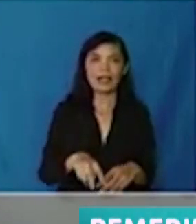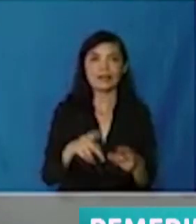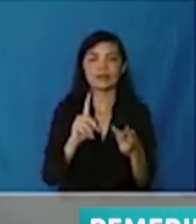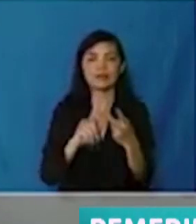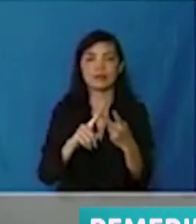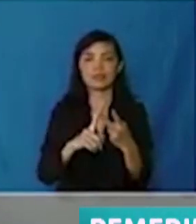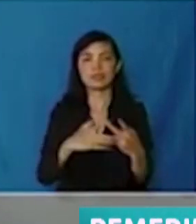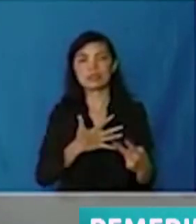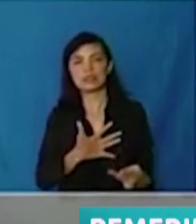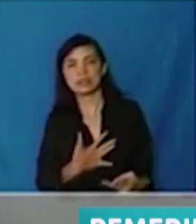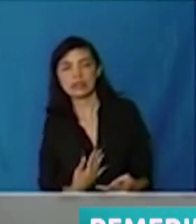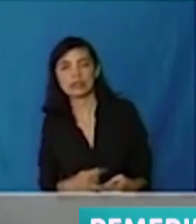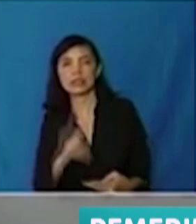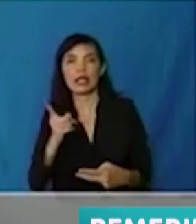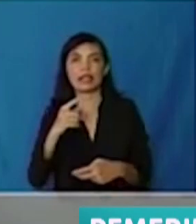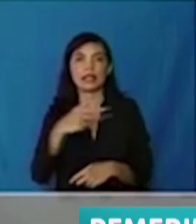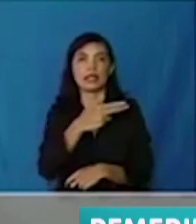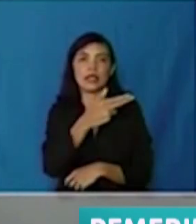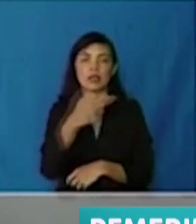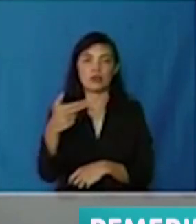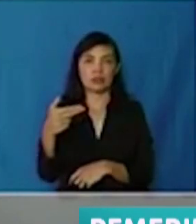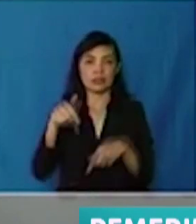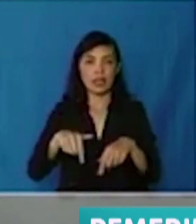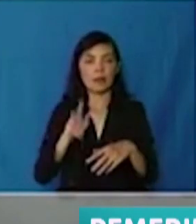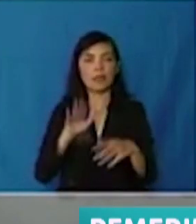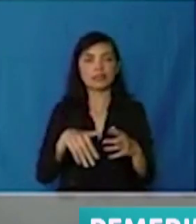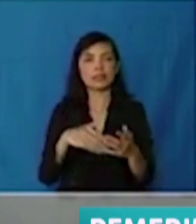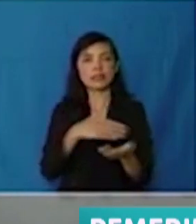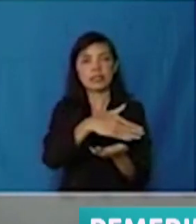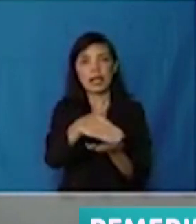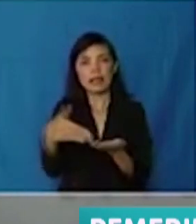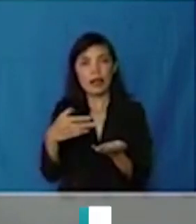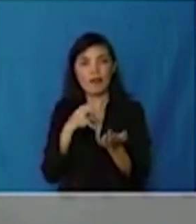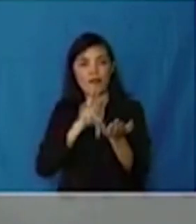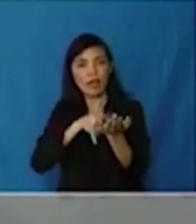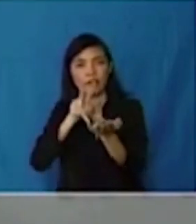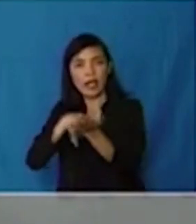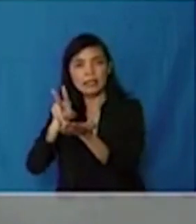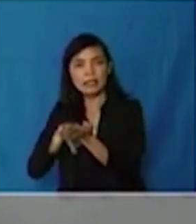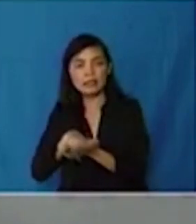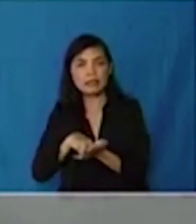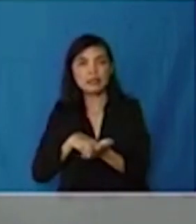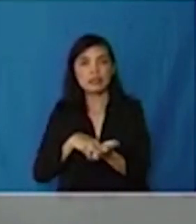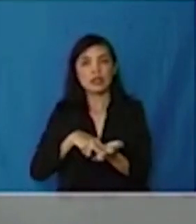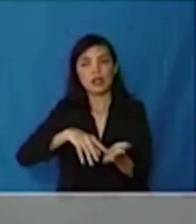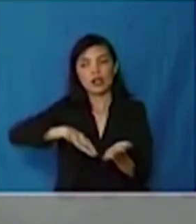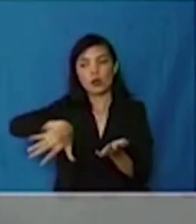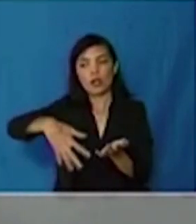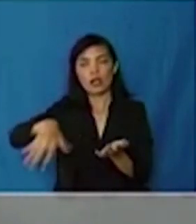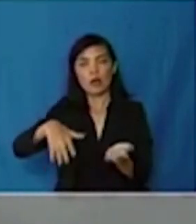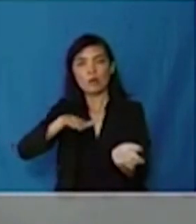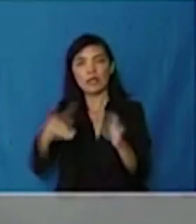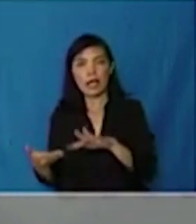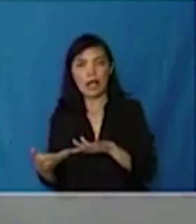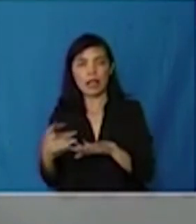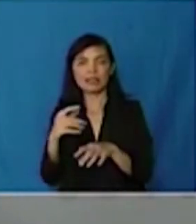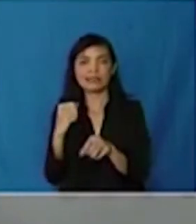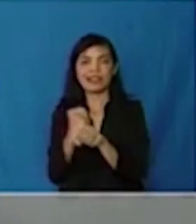negara saat ini sedang dilakukan verifikasi terhadap always yang keluarganya meninggal dunia karena